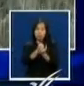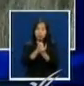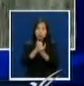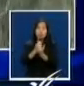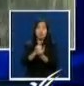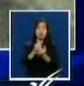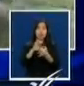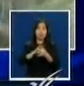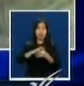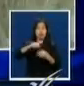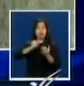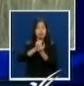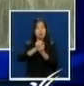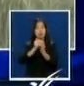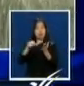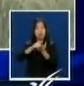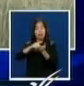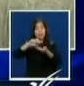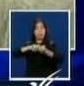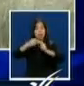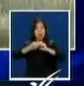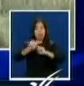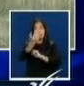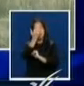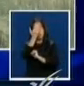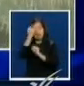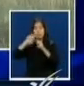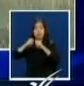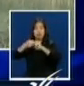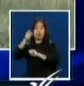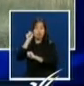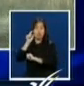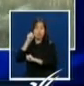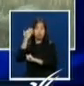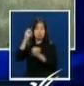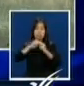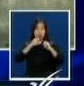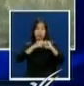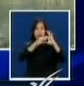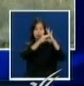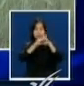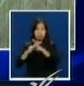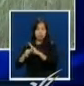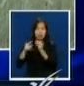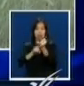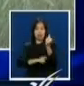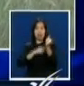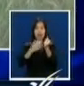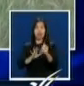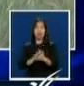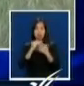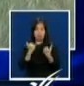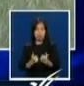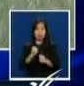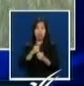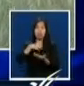มัชชาปฏิรูปโดยมีกรอบเวลาการทำงาน3ปีต่อเนื่องจนถึงรัฐบาลชุดหน้านอกจากนี้รัฐบาลก็จะเปิดคู่สายโทร